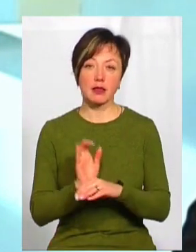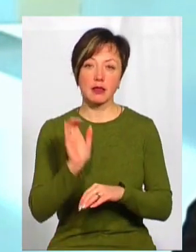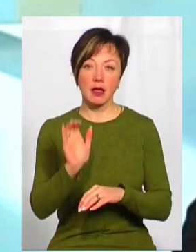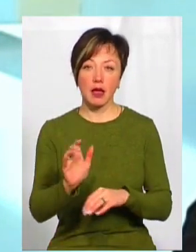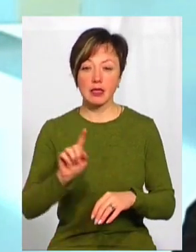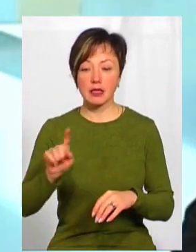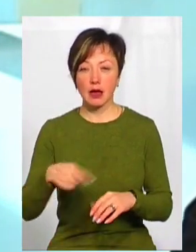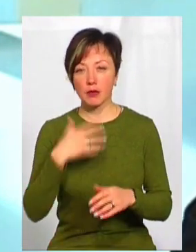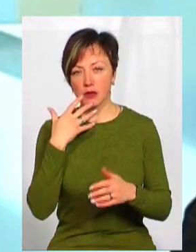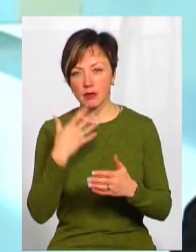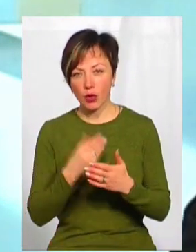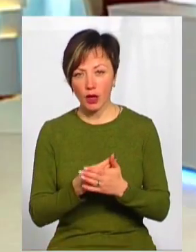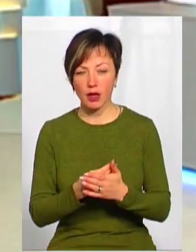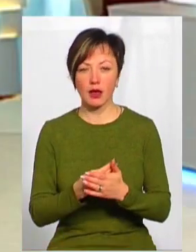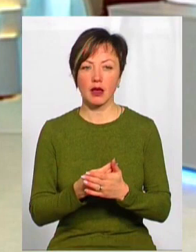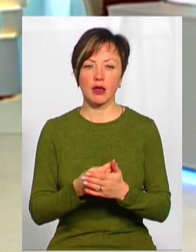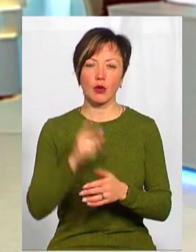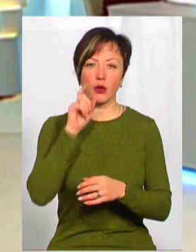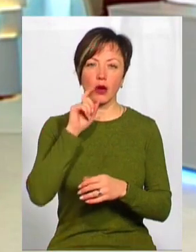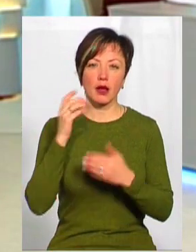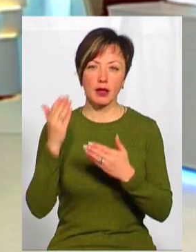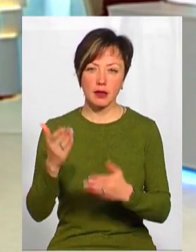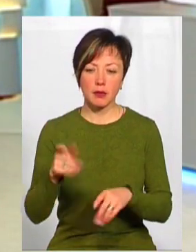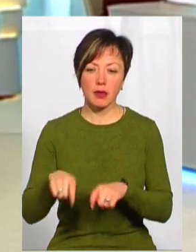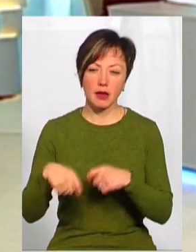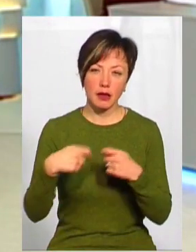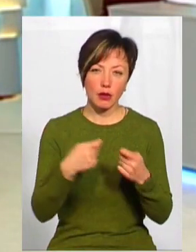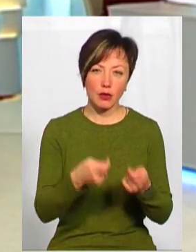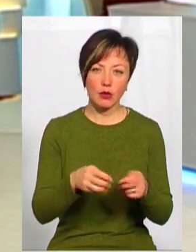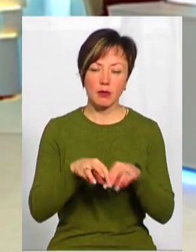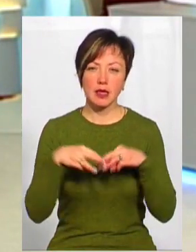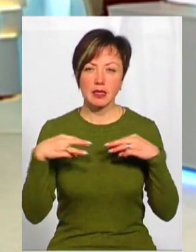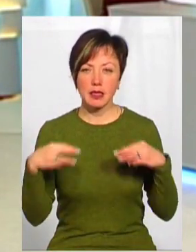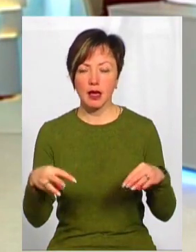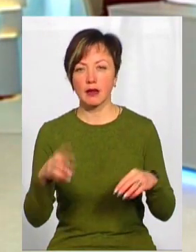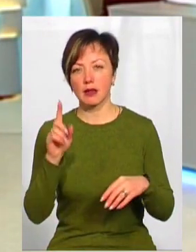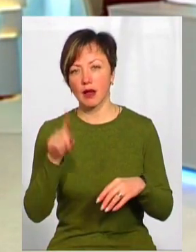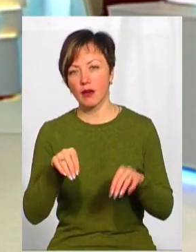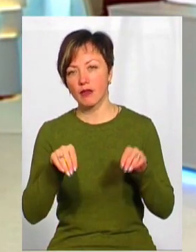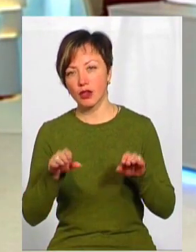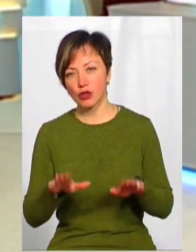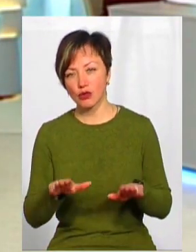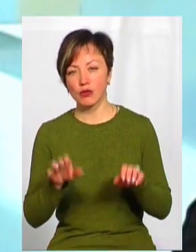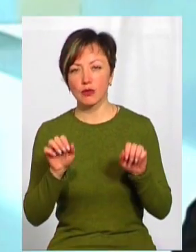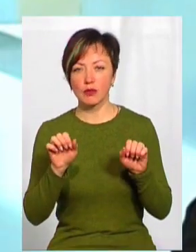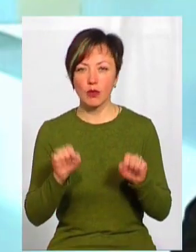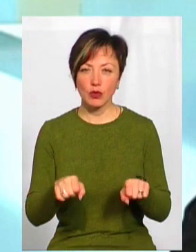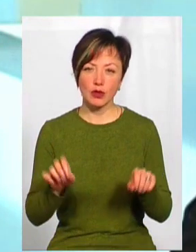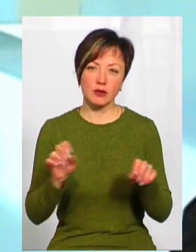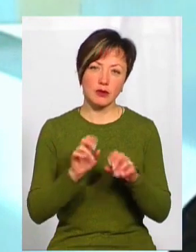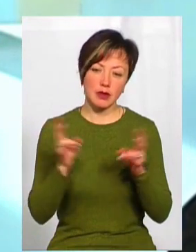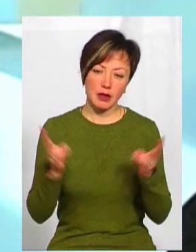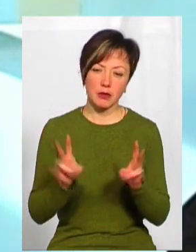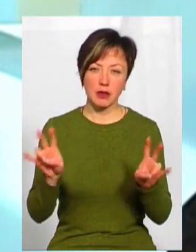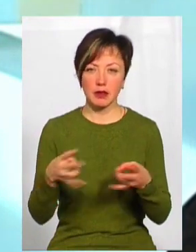надсилають запит до своєї екологічної інспекції України. Ці передають в міністерство, там вирішують, чи доцільно,